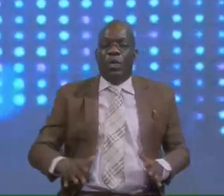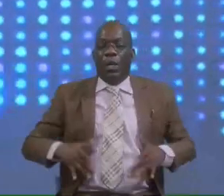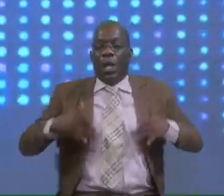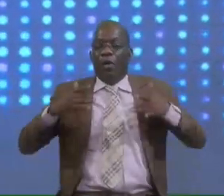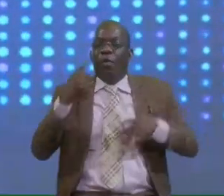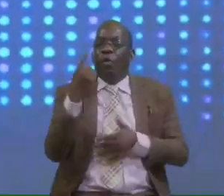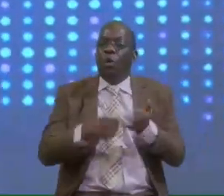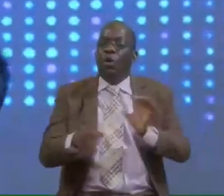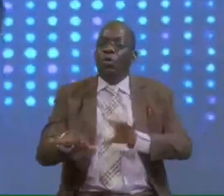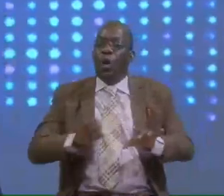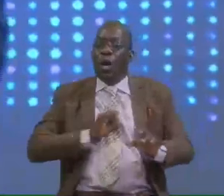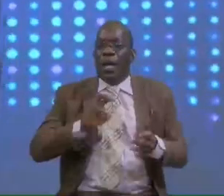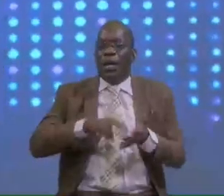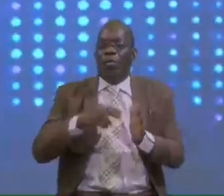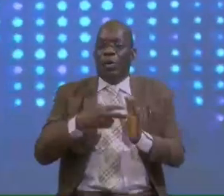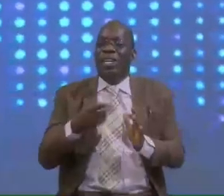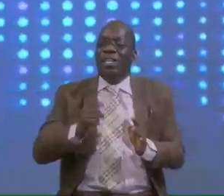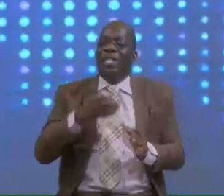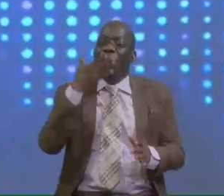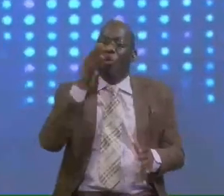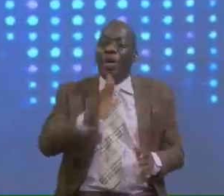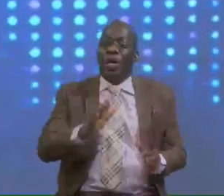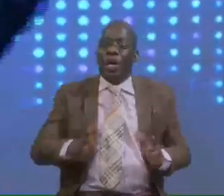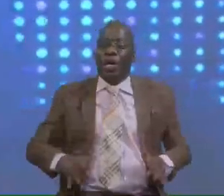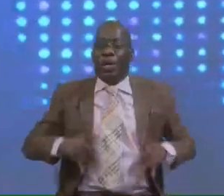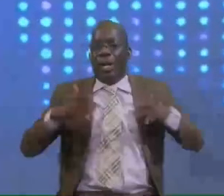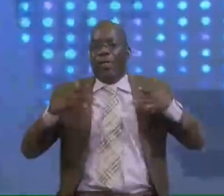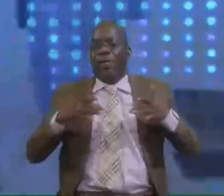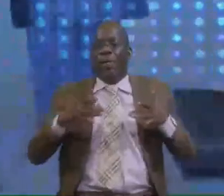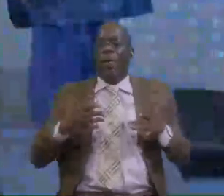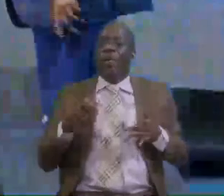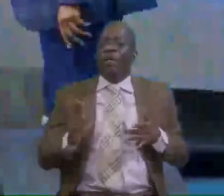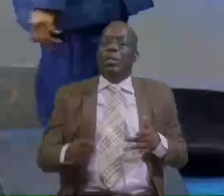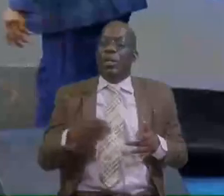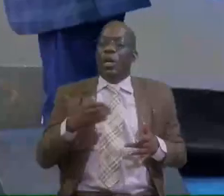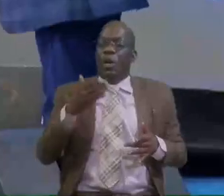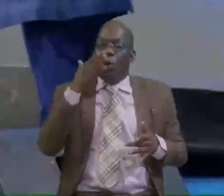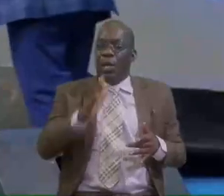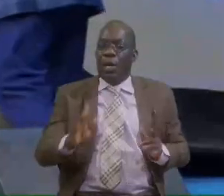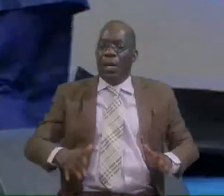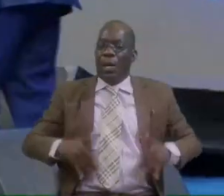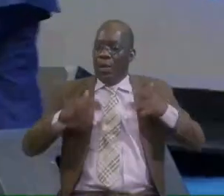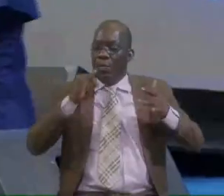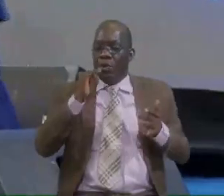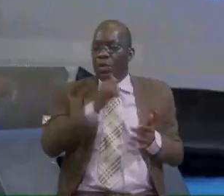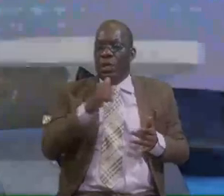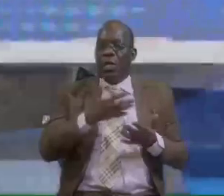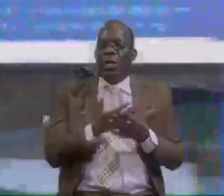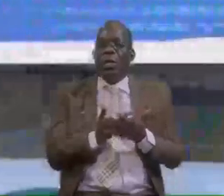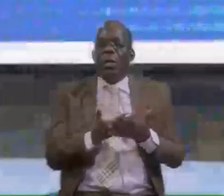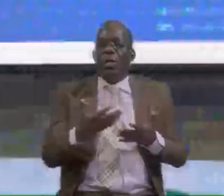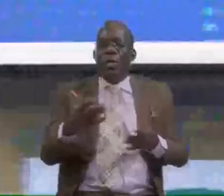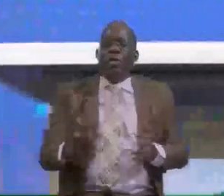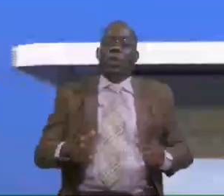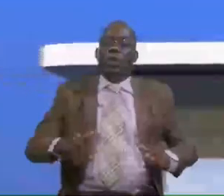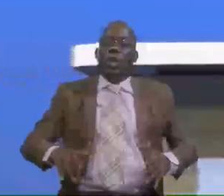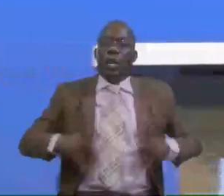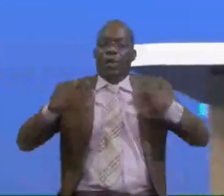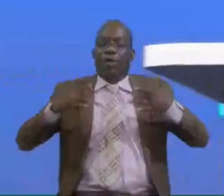là? Les vies méchantes. Les vies méchantes, c'est une vie gâchée. Et si